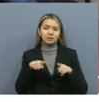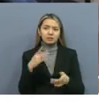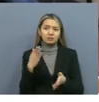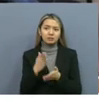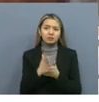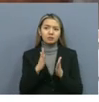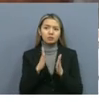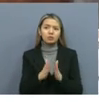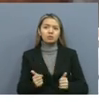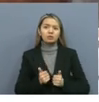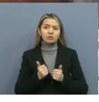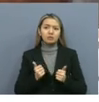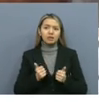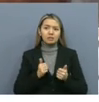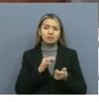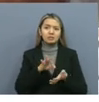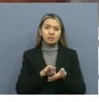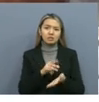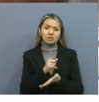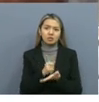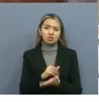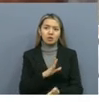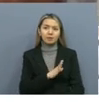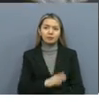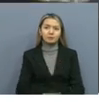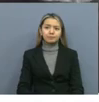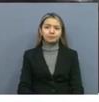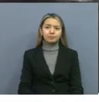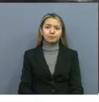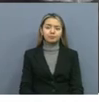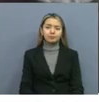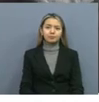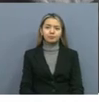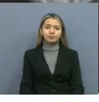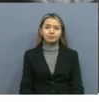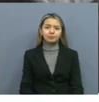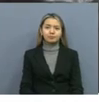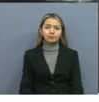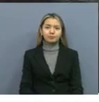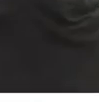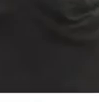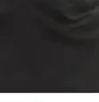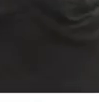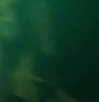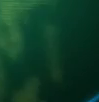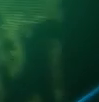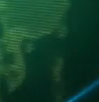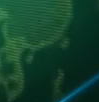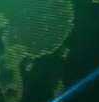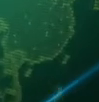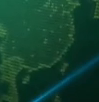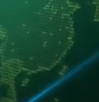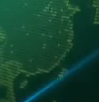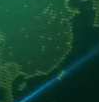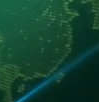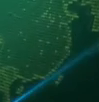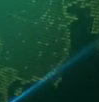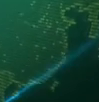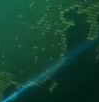Тек ынта мен мақсат болса болғаны. Бауса Жақсыбай, Павел Соловьев, Жамбыл Балтаев, Көкше ақпарат.